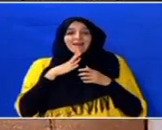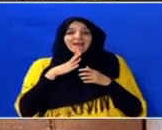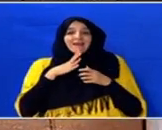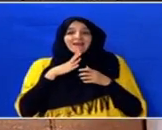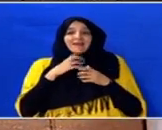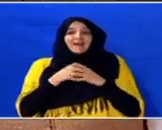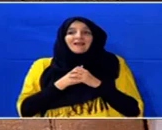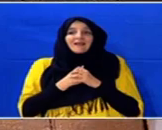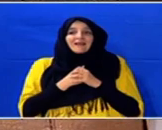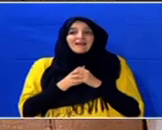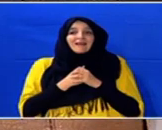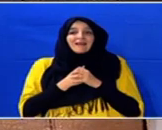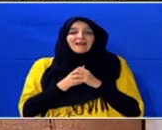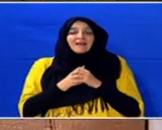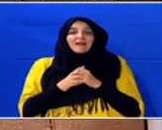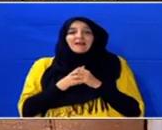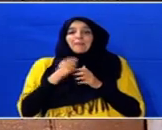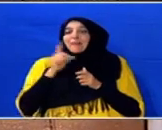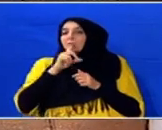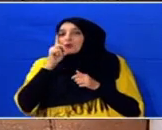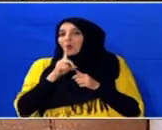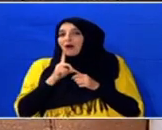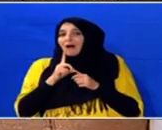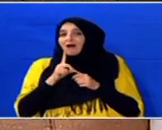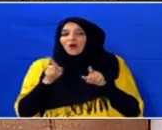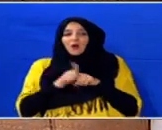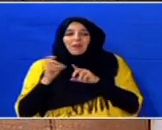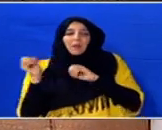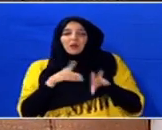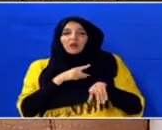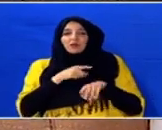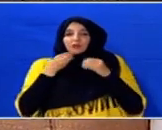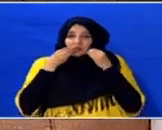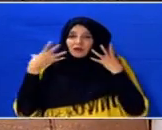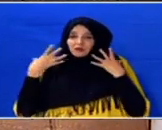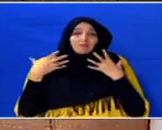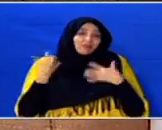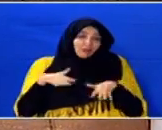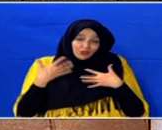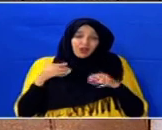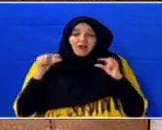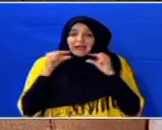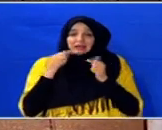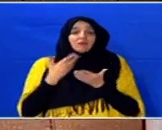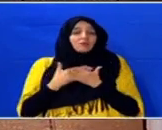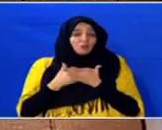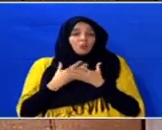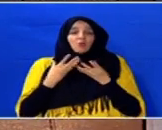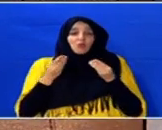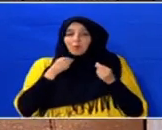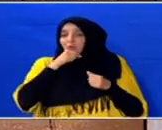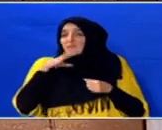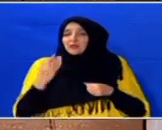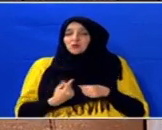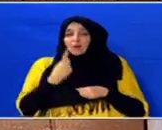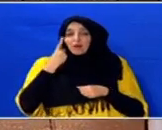يعني لا يجوز له أن يضيع هذه القطة أو هذه الهرة. وقد ثبت في حديث المصطفى صلى الله عليه